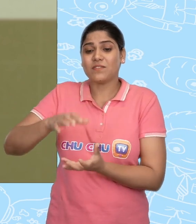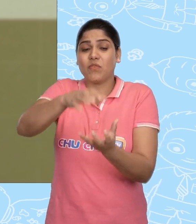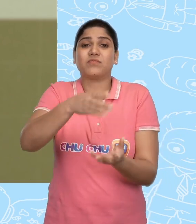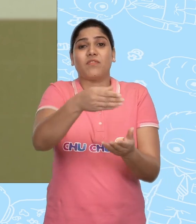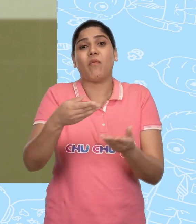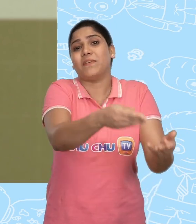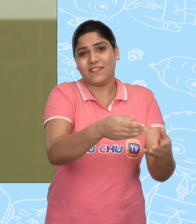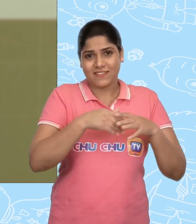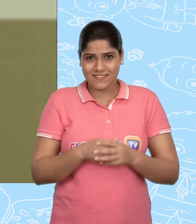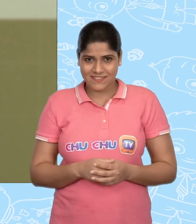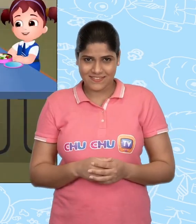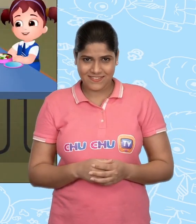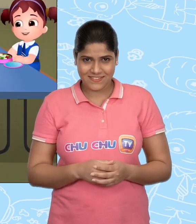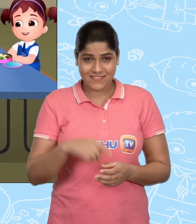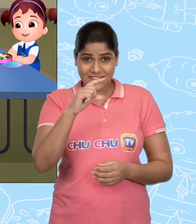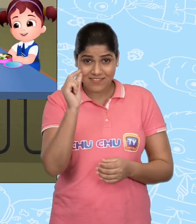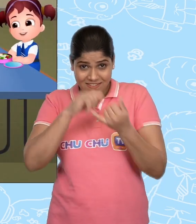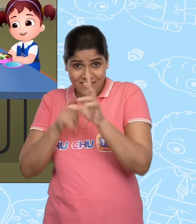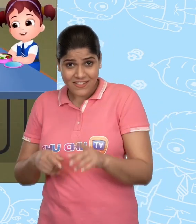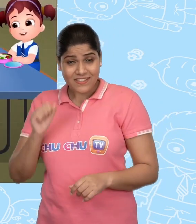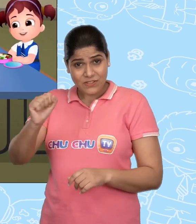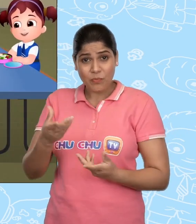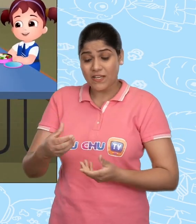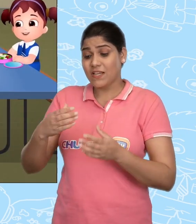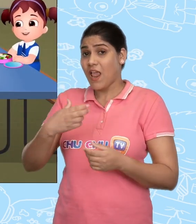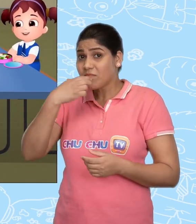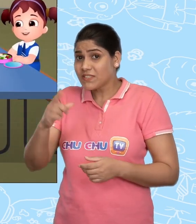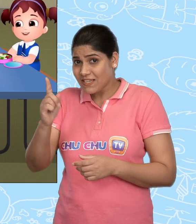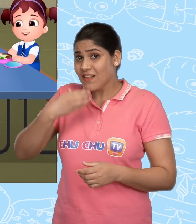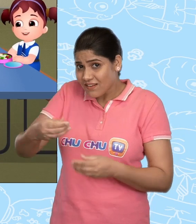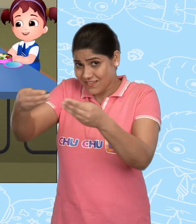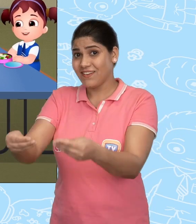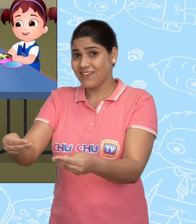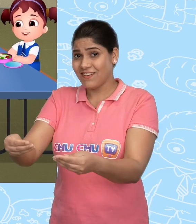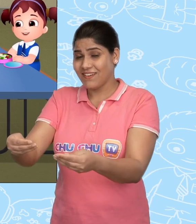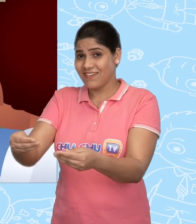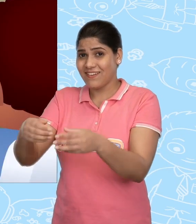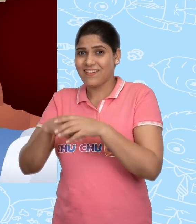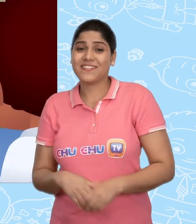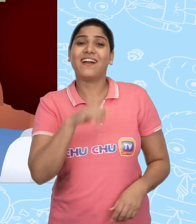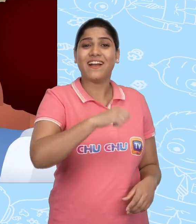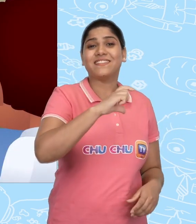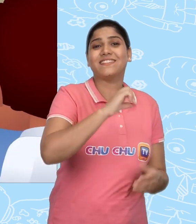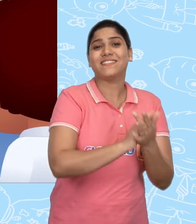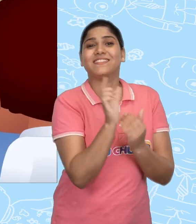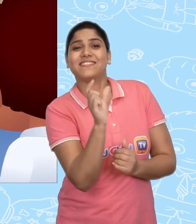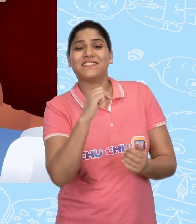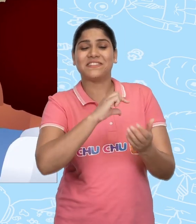लंच बॉक्स उसकी तरफ बढ़ाया। कसली, क्या तुम तो मेरे पिज्जा की एक स्लाइस लोगे? हाँ